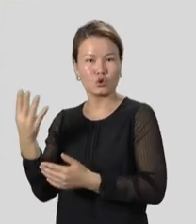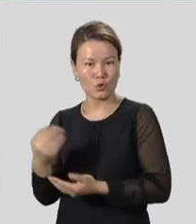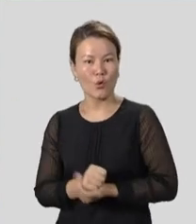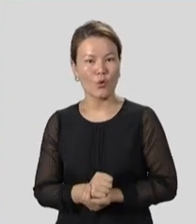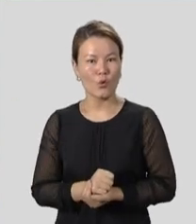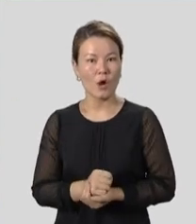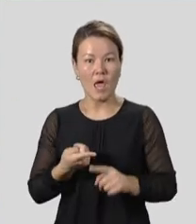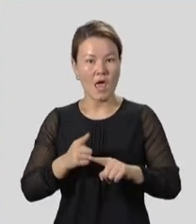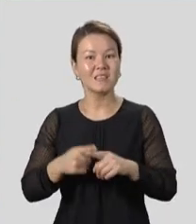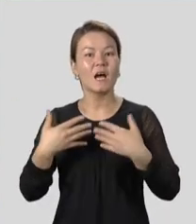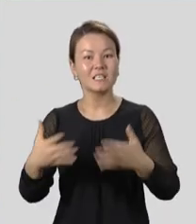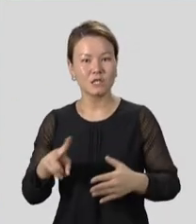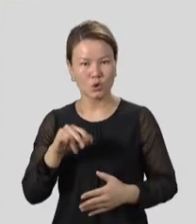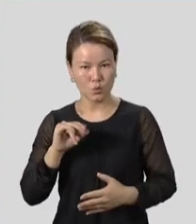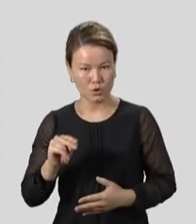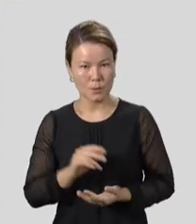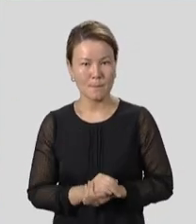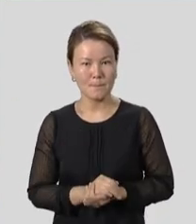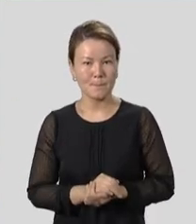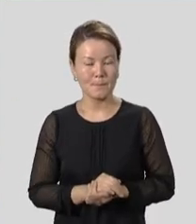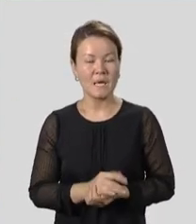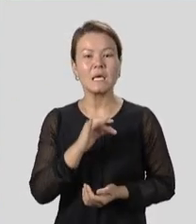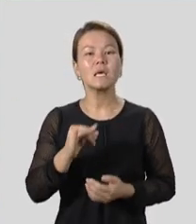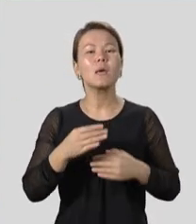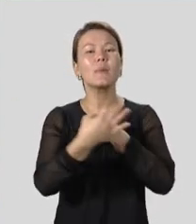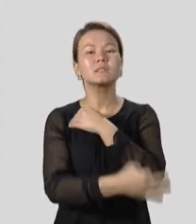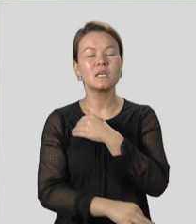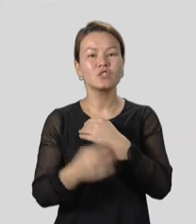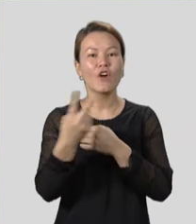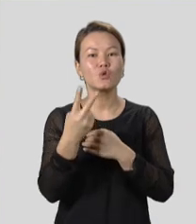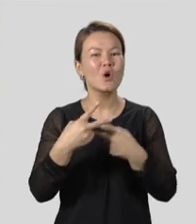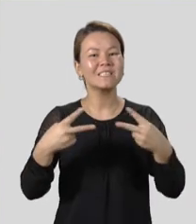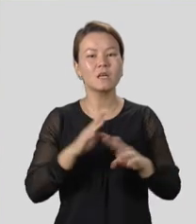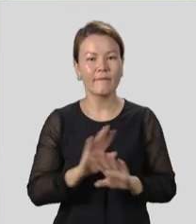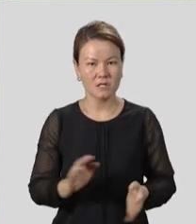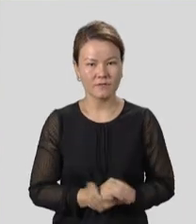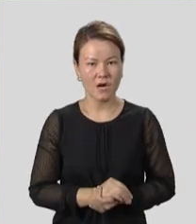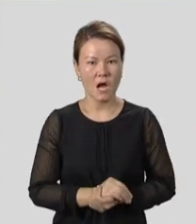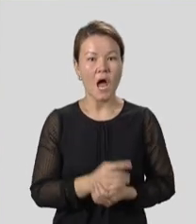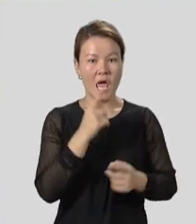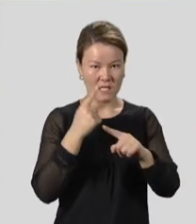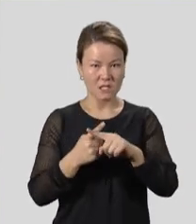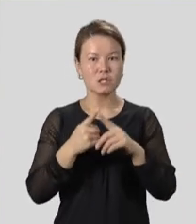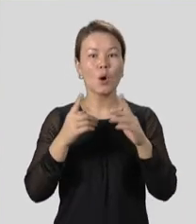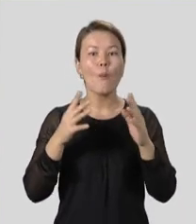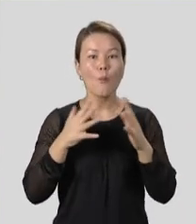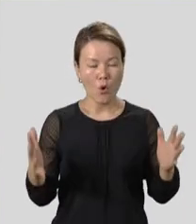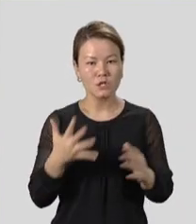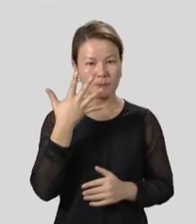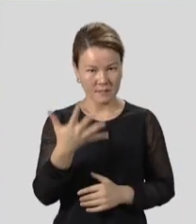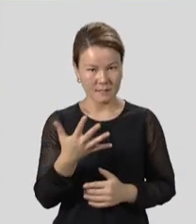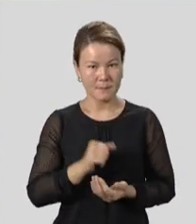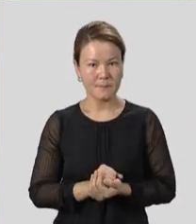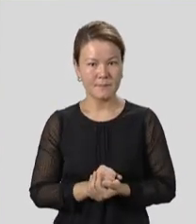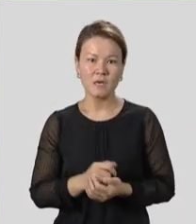Это открытый луч, помним. И последнее двойное неравенство x больше минус 5